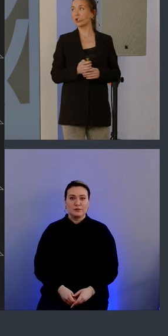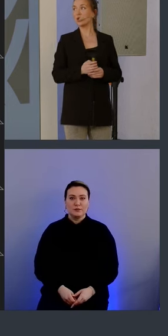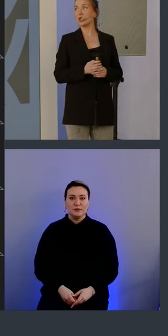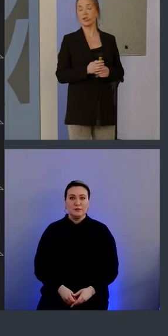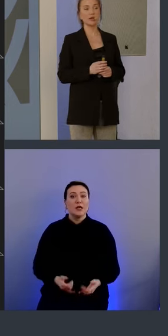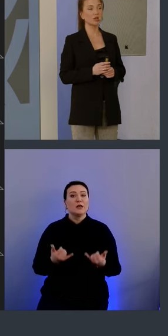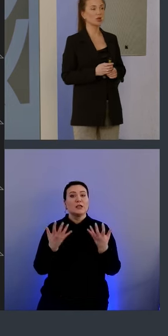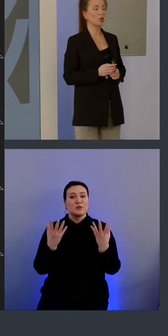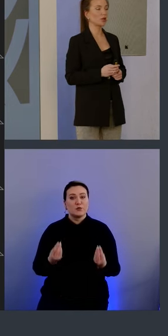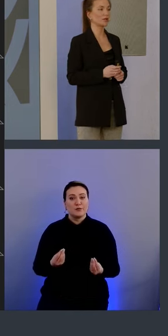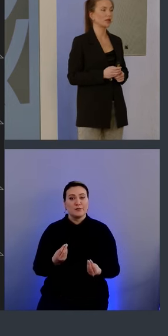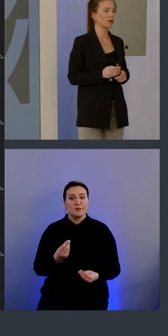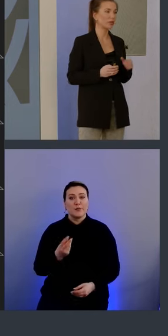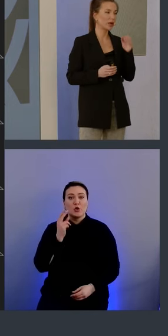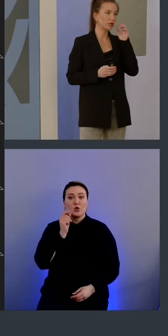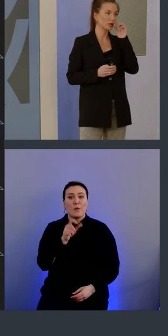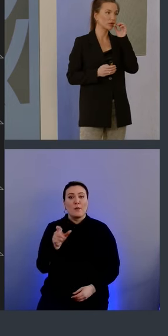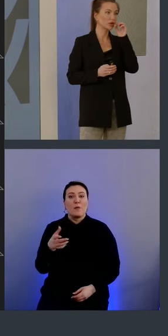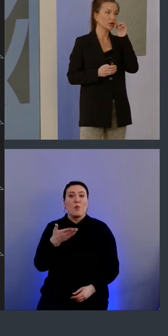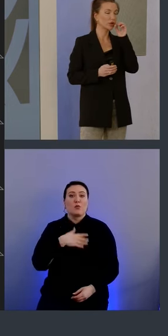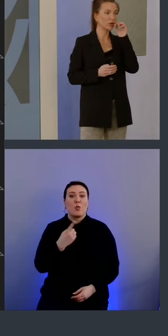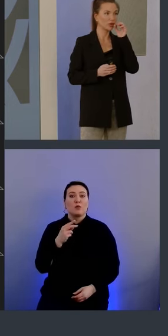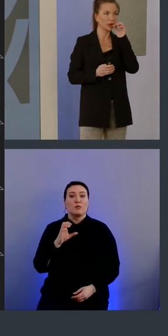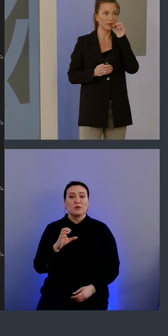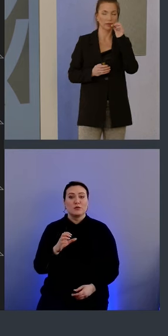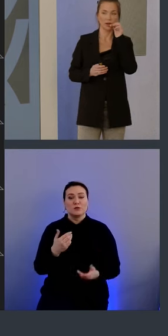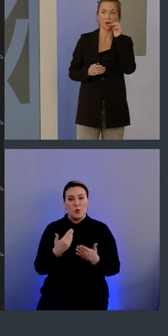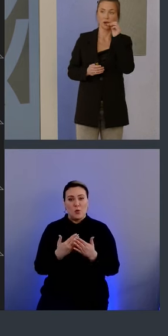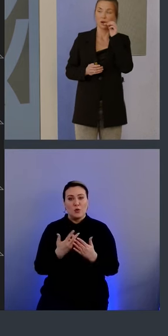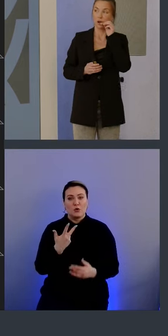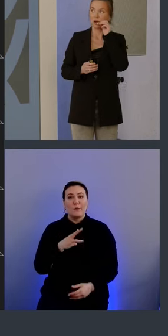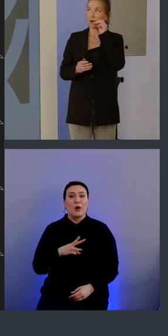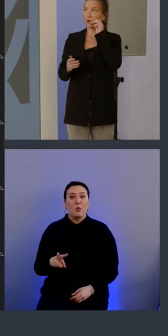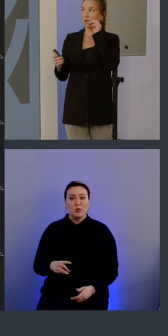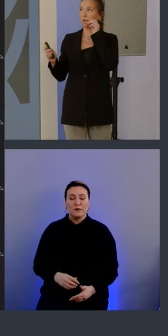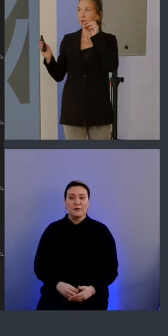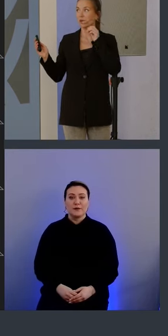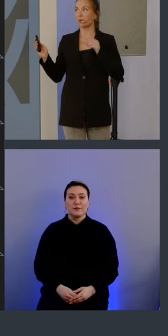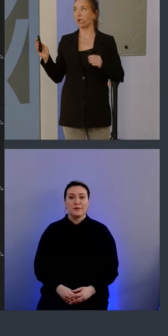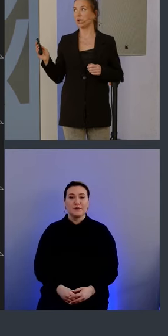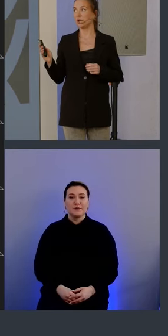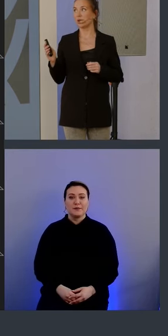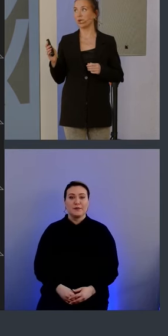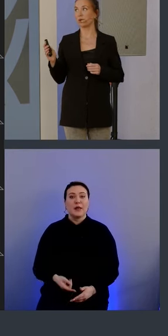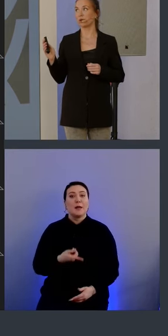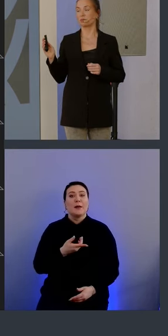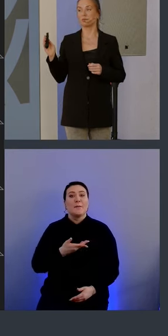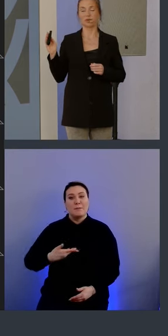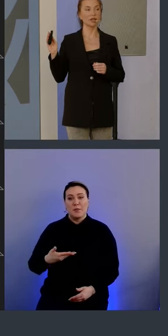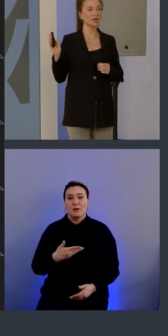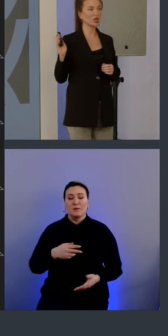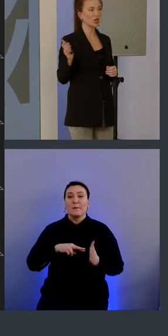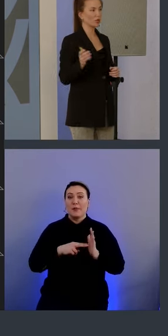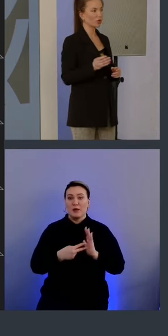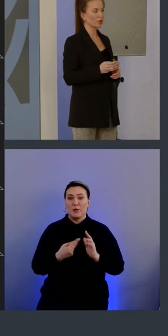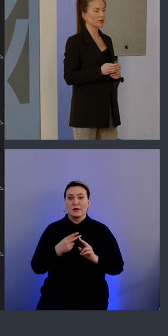На сегодняшний день число пользователей 1Pass у нас около 3 миллионов. Мы планируем